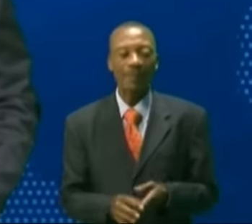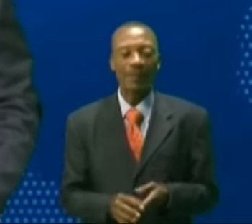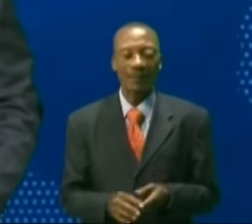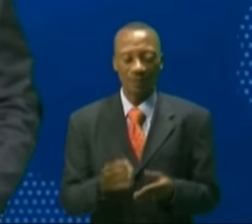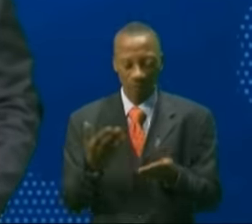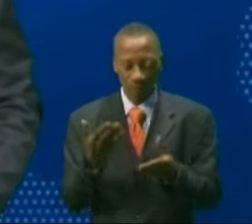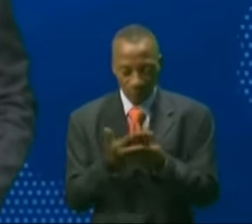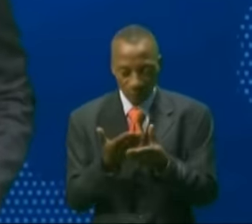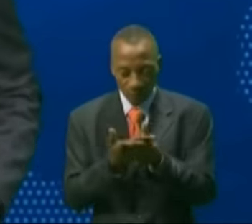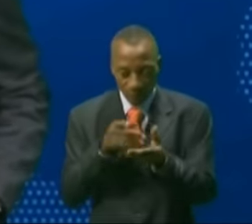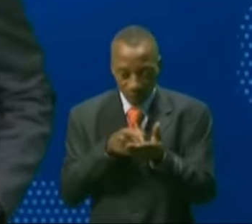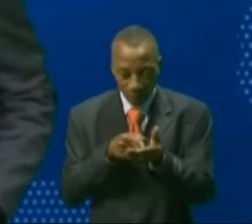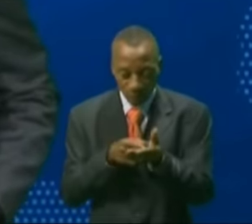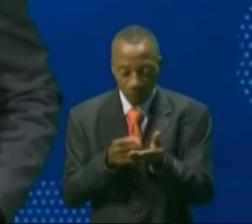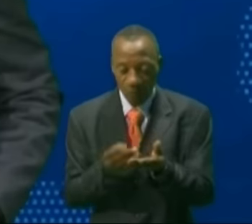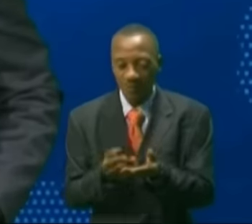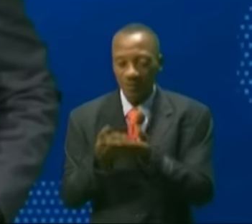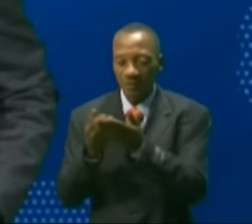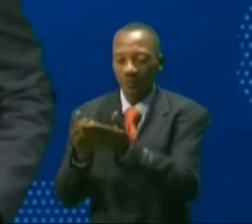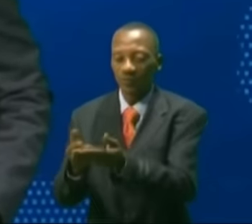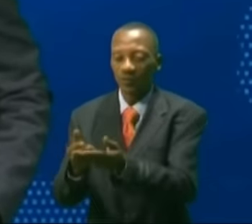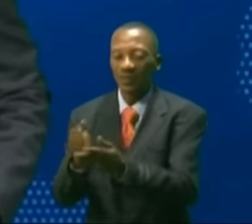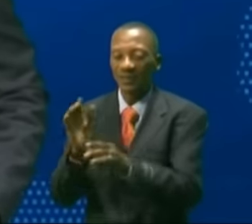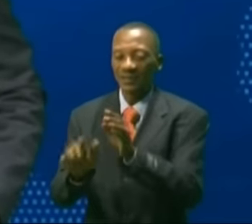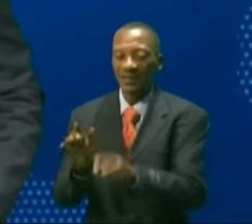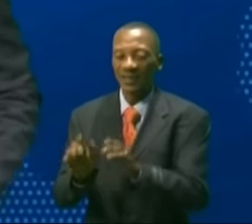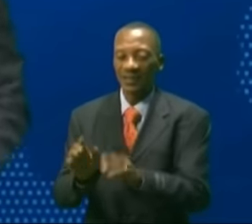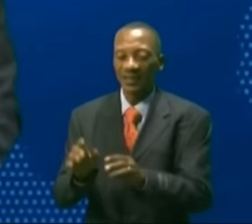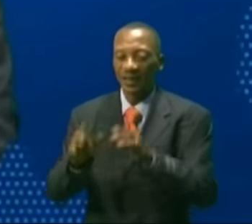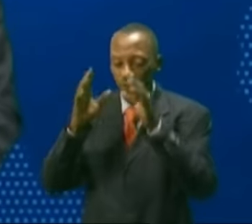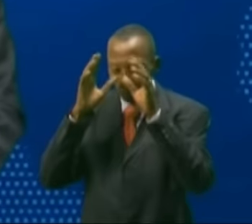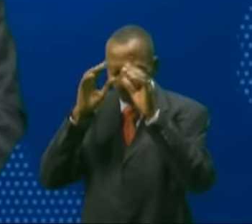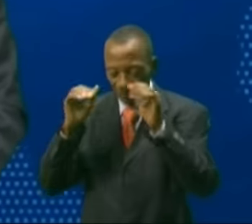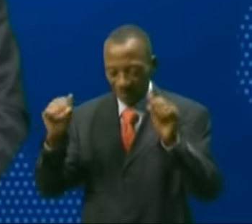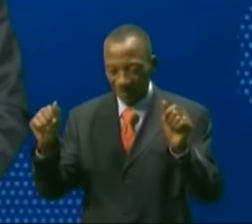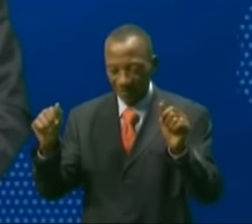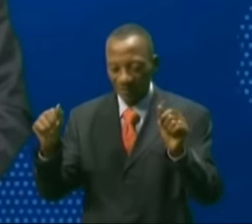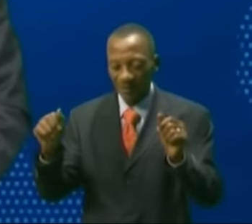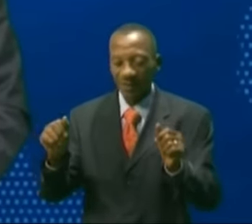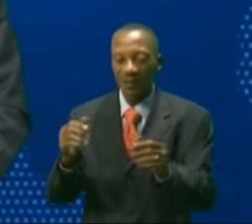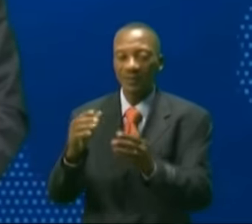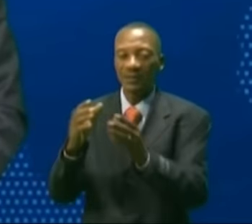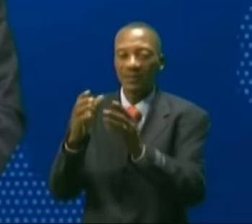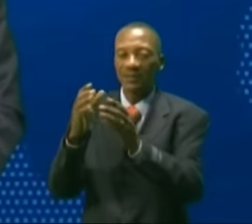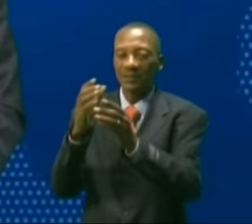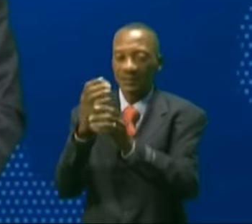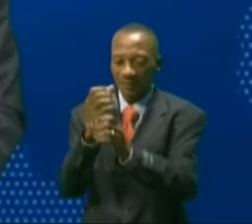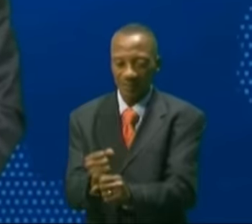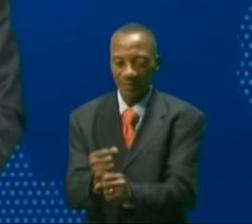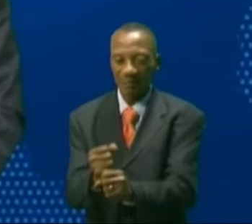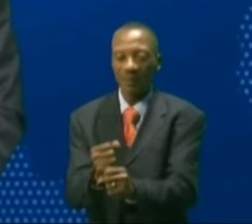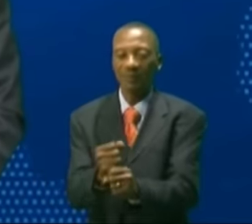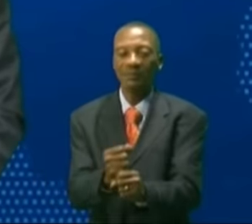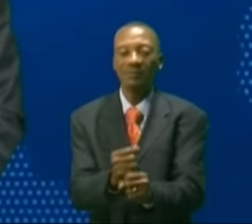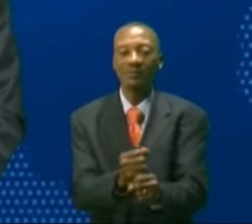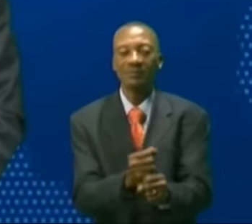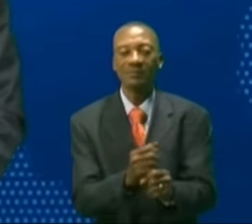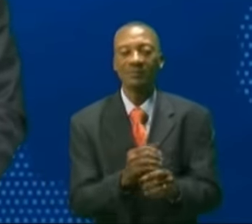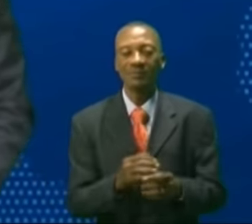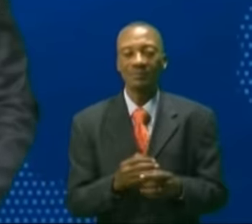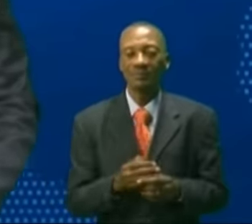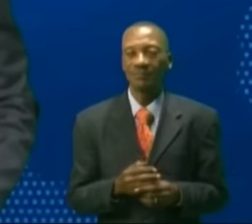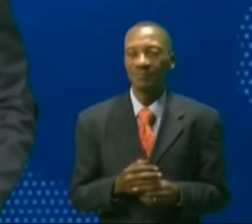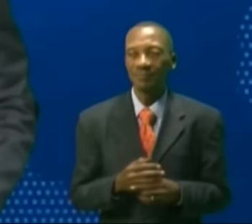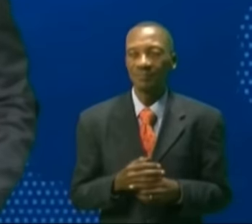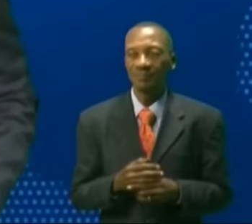à l'original, le 25 juin 2024, le cabinet du président de la République, Anthony Kinzo